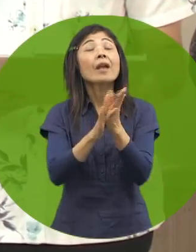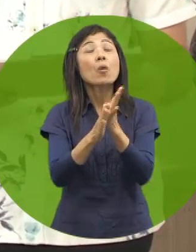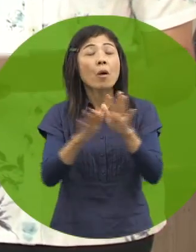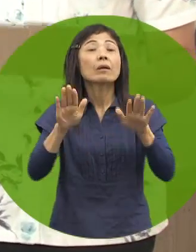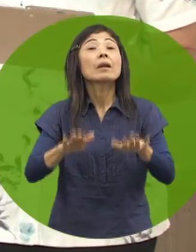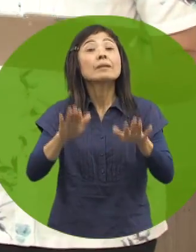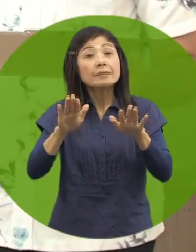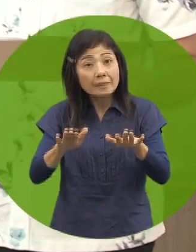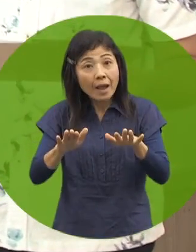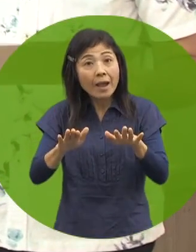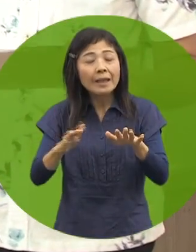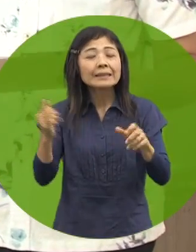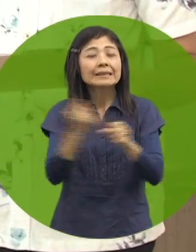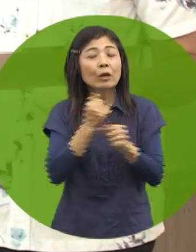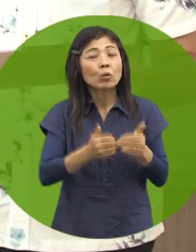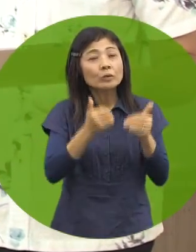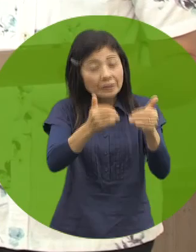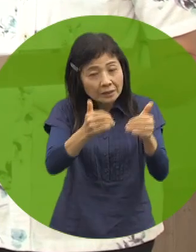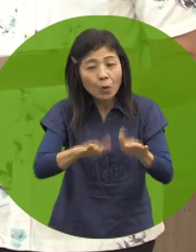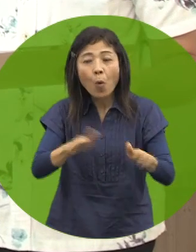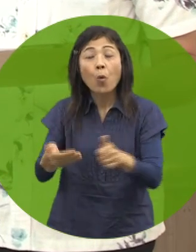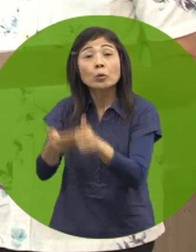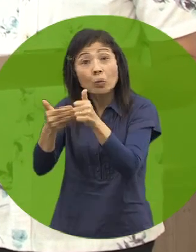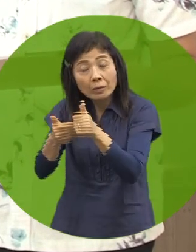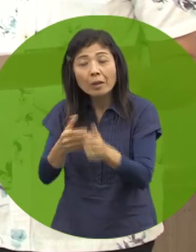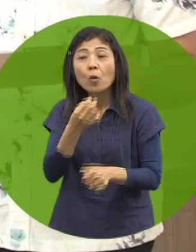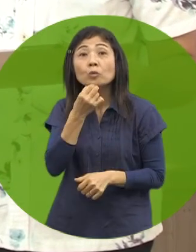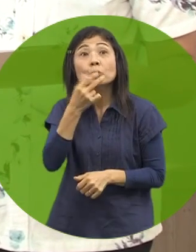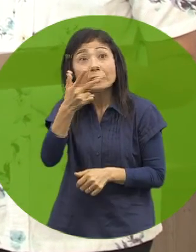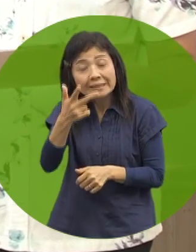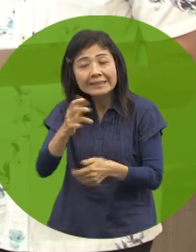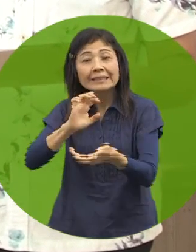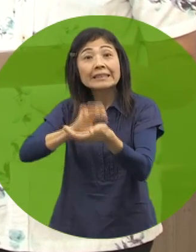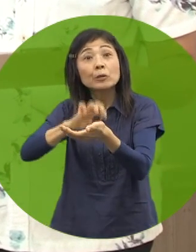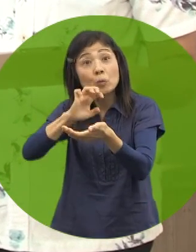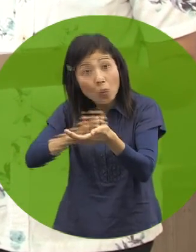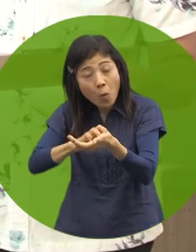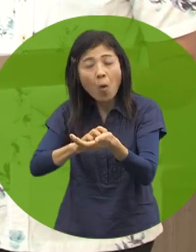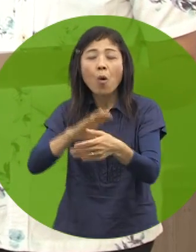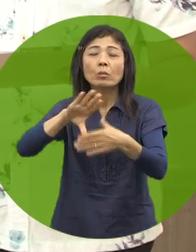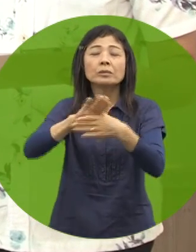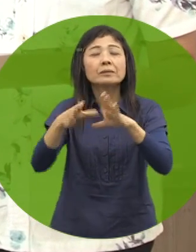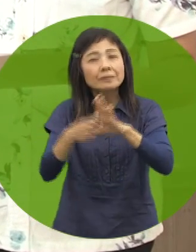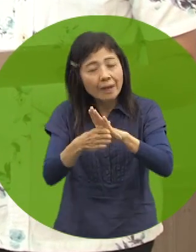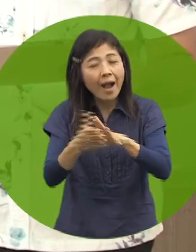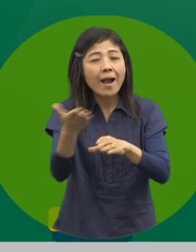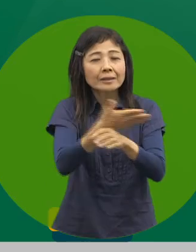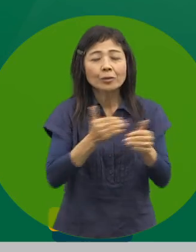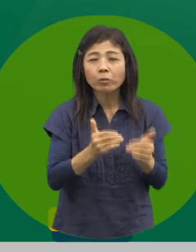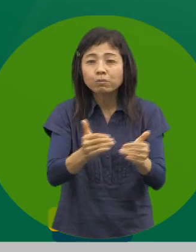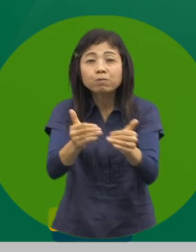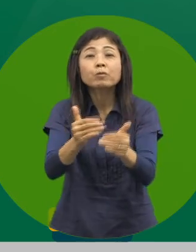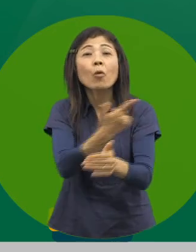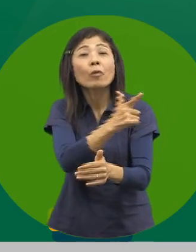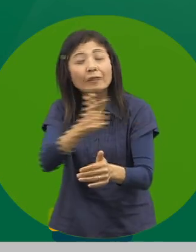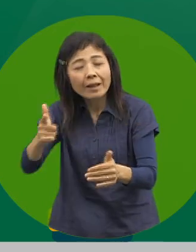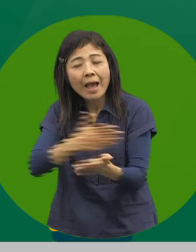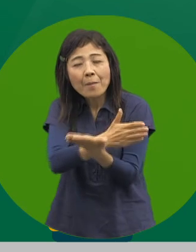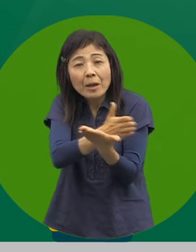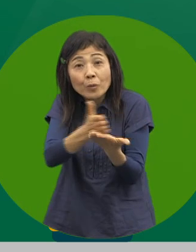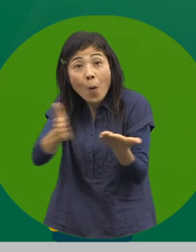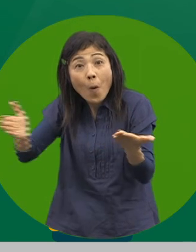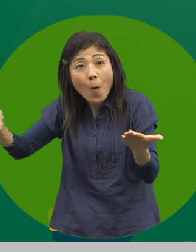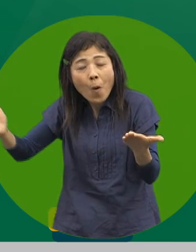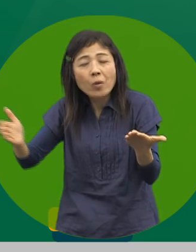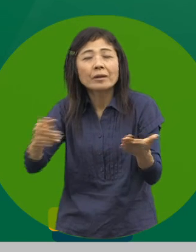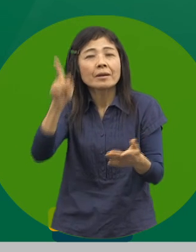現在産業振興、子育て、福祉、医療、文化、離島振興など幅広い分野